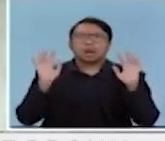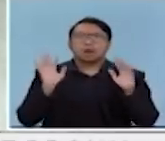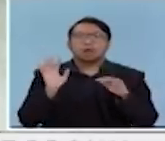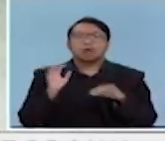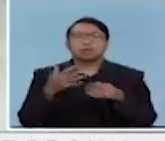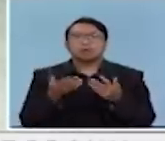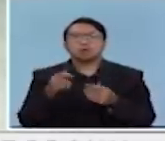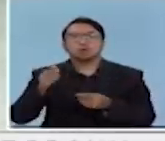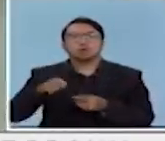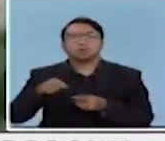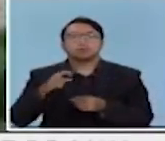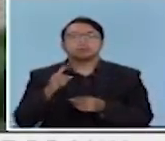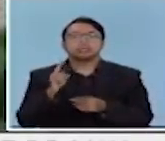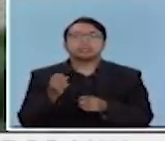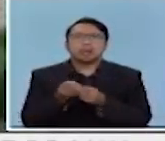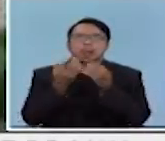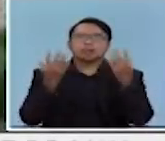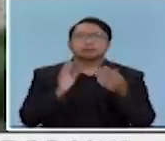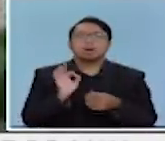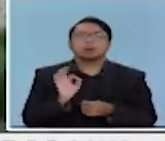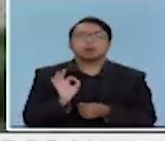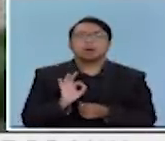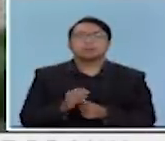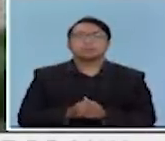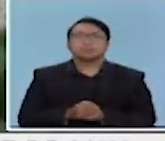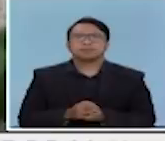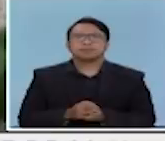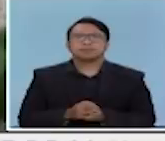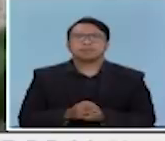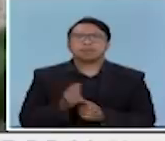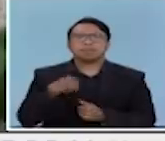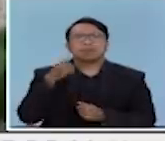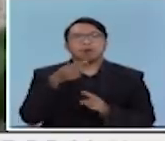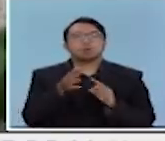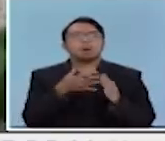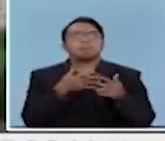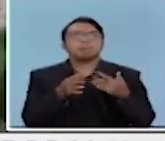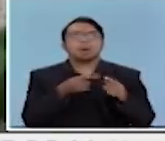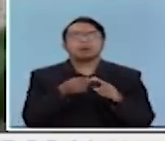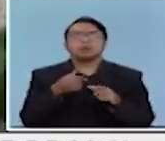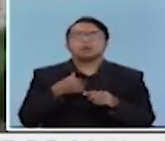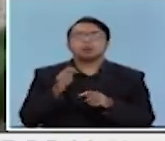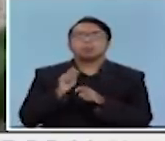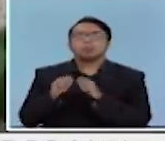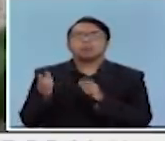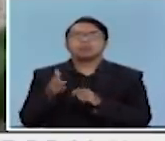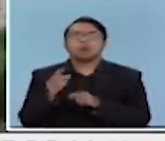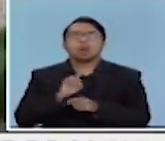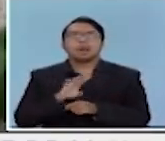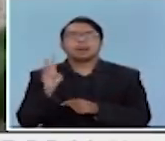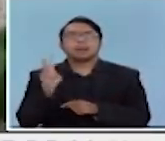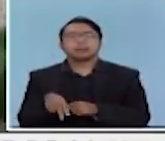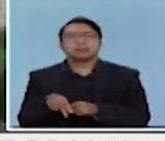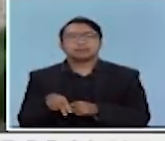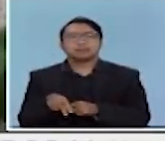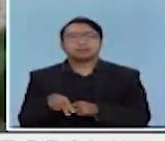hukuman yang nyata atau akibat yang nyata. Nah, sedangkan kalau kita lihat ideologi atau cara